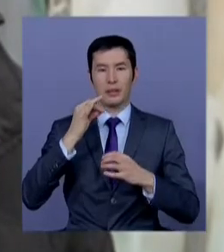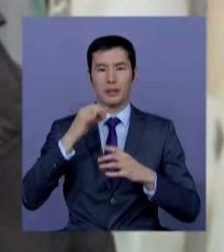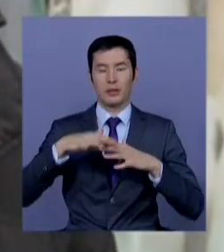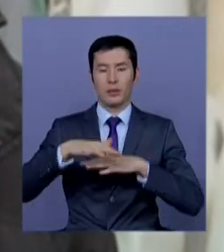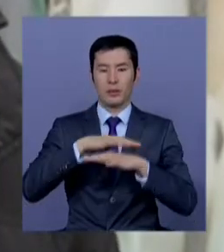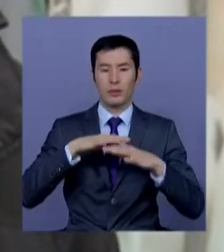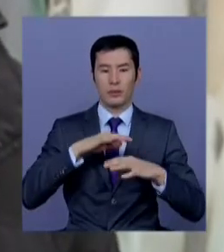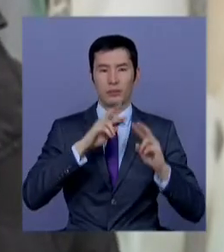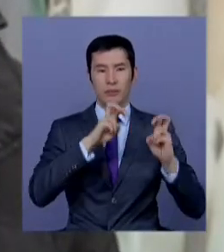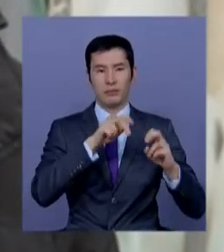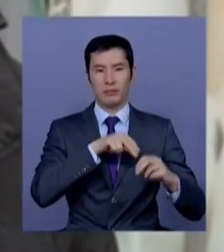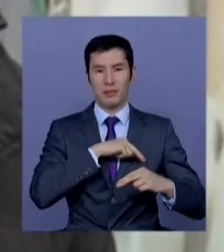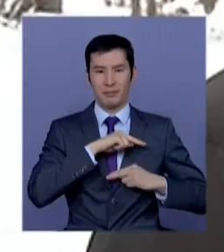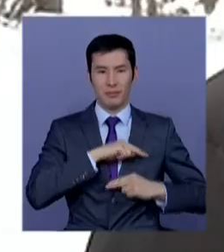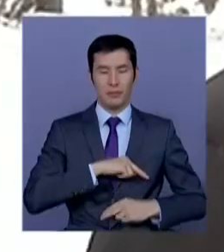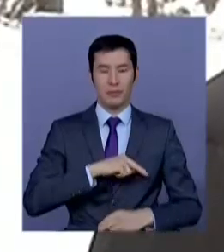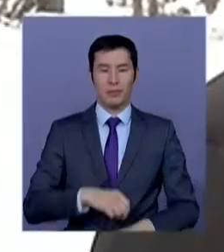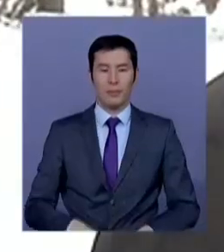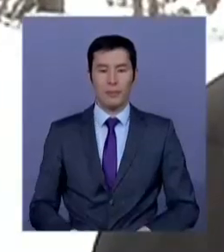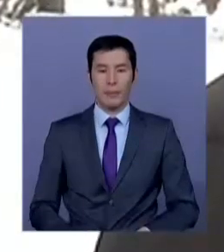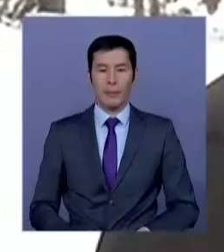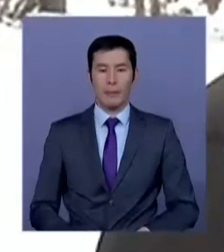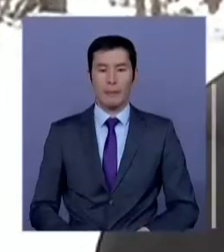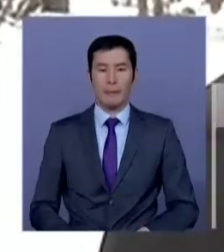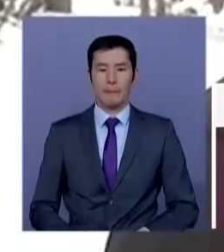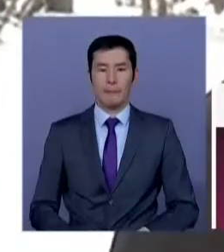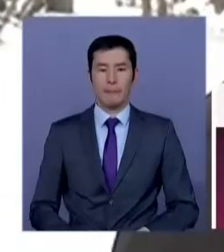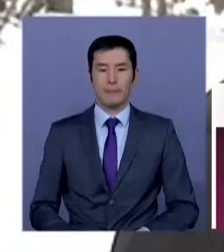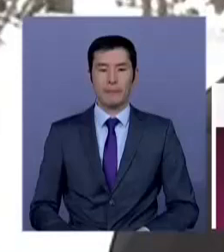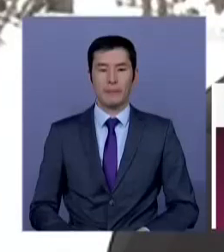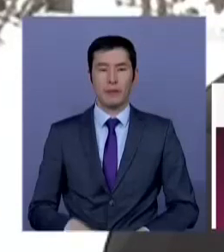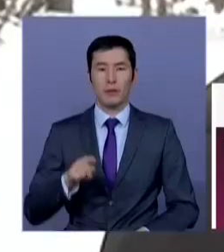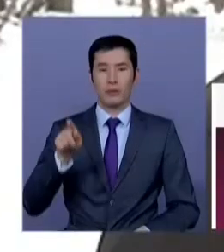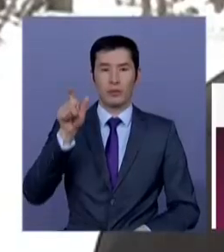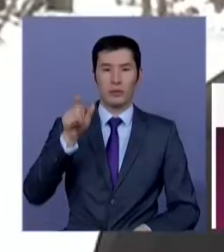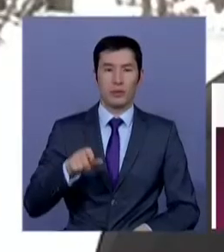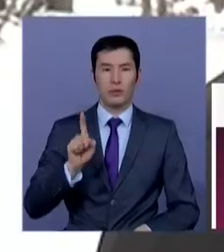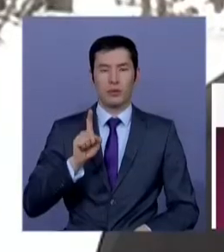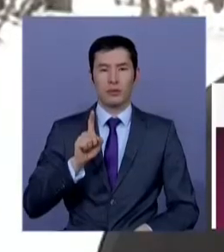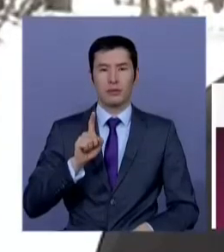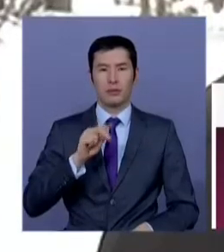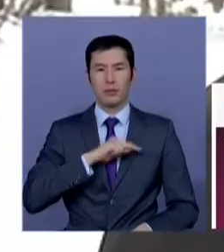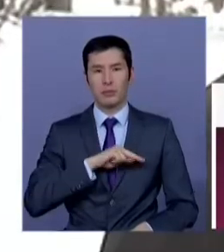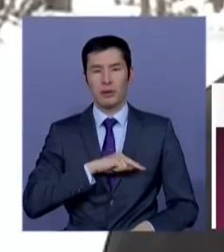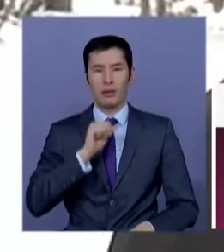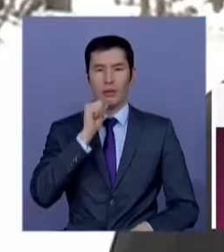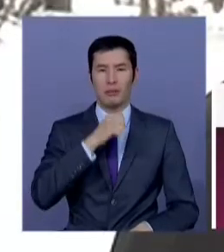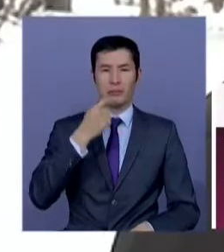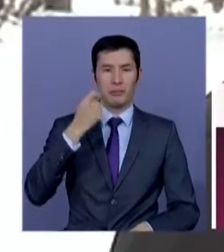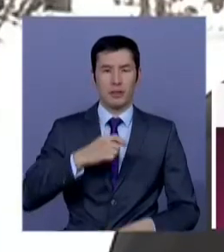еңбегі деп есептеймін мен. Ол кісі ешқандай иілмеген, ешқандай ол кісі жағымпаздық деген жоқ,